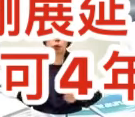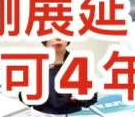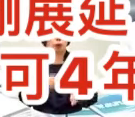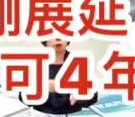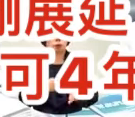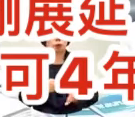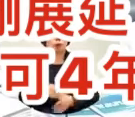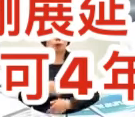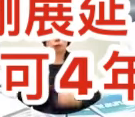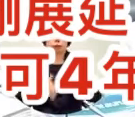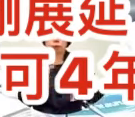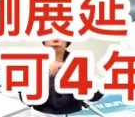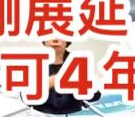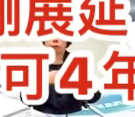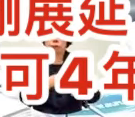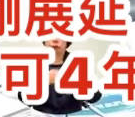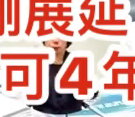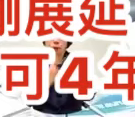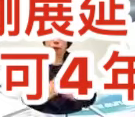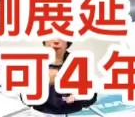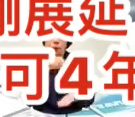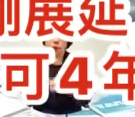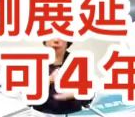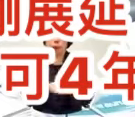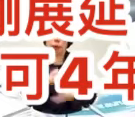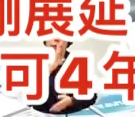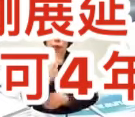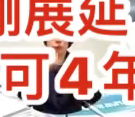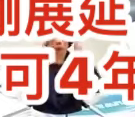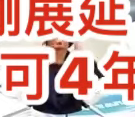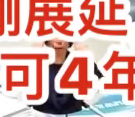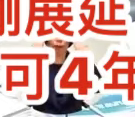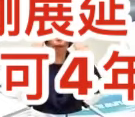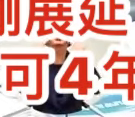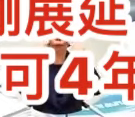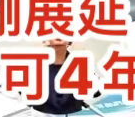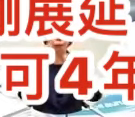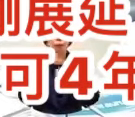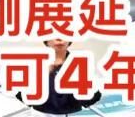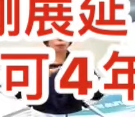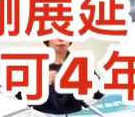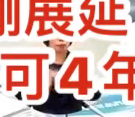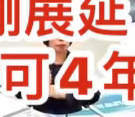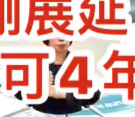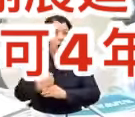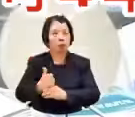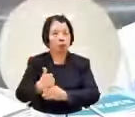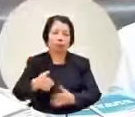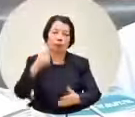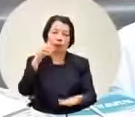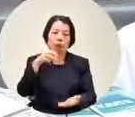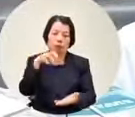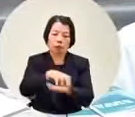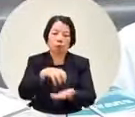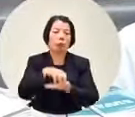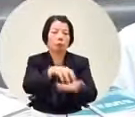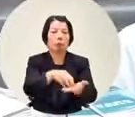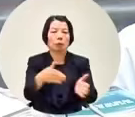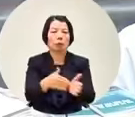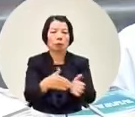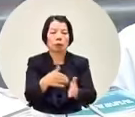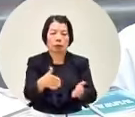证是在韩国瑜的任内发放的，在去年发放之后，还一次展延了四年，也就是接下来四